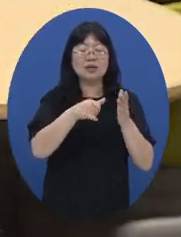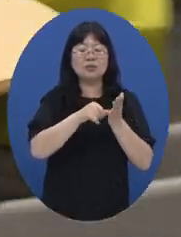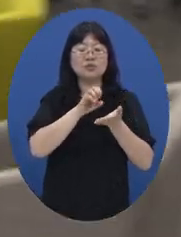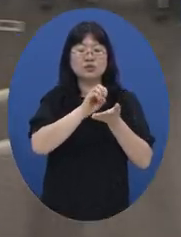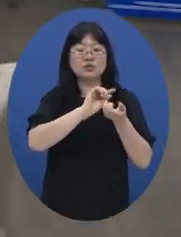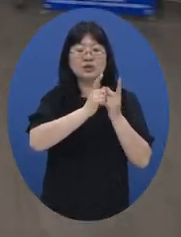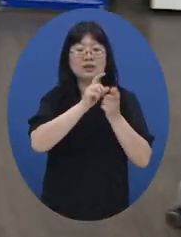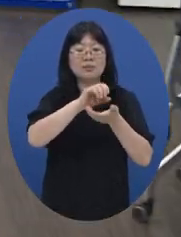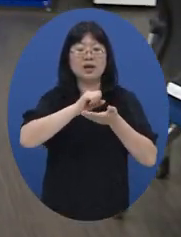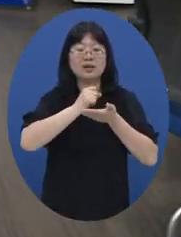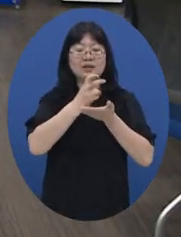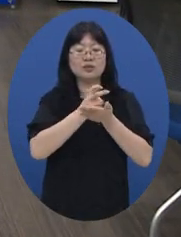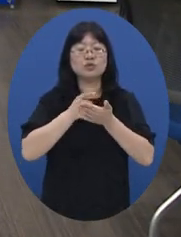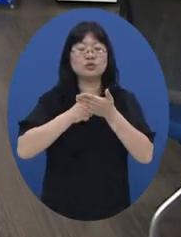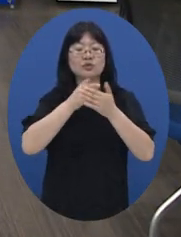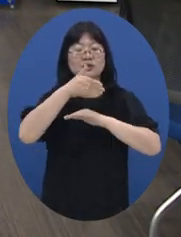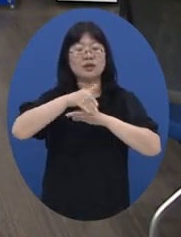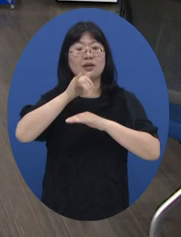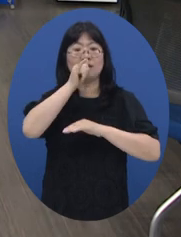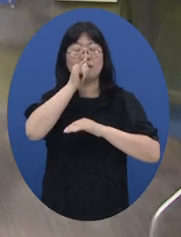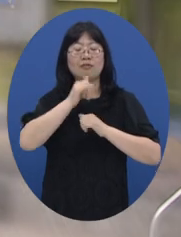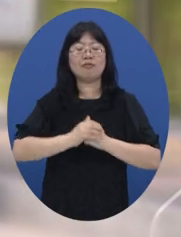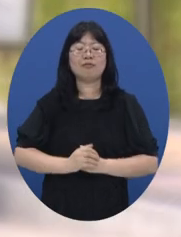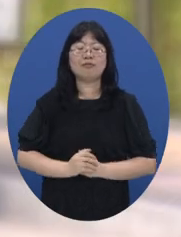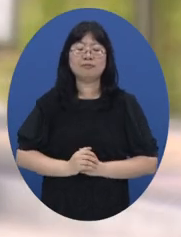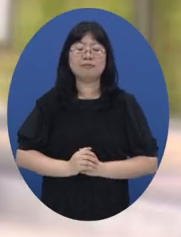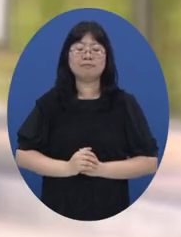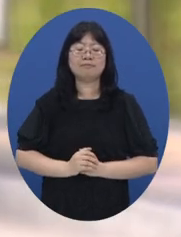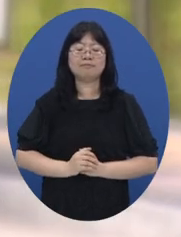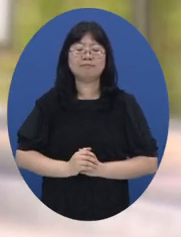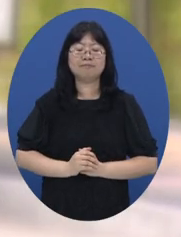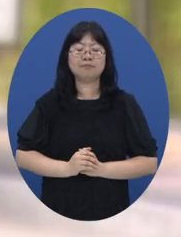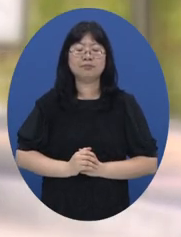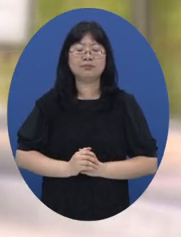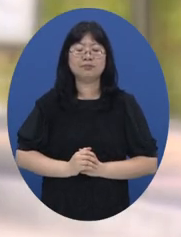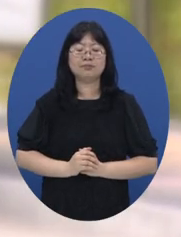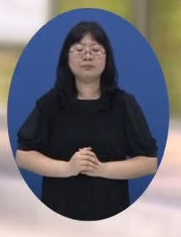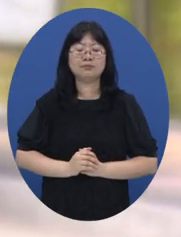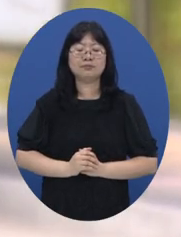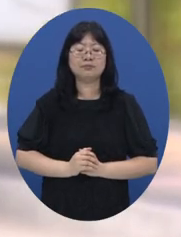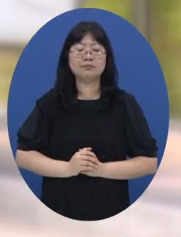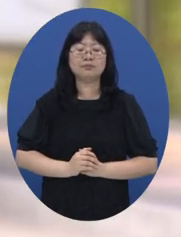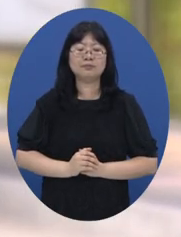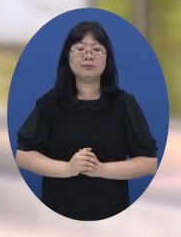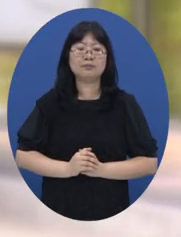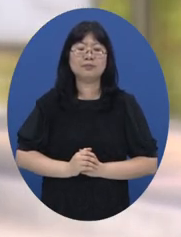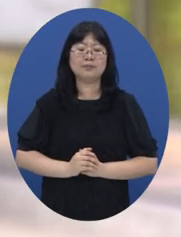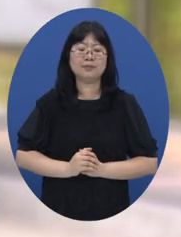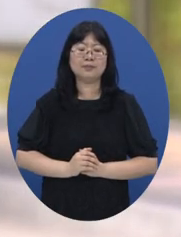대신 받아주는 제도 등을 추진할 계획입니다. 경기CTV 최창순입니다.